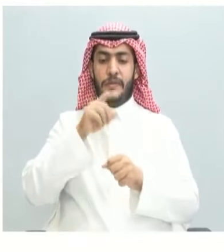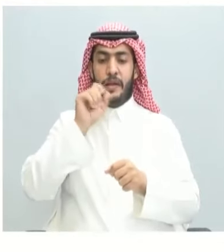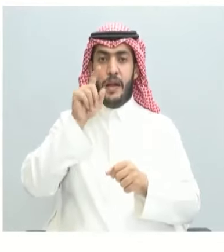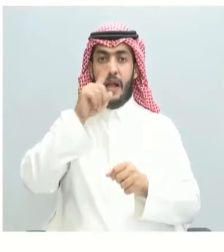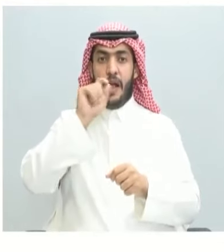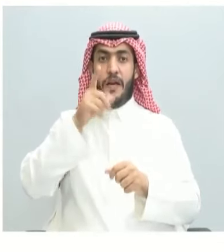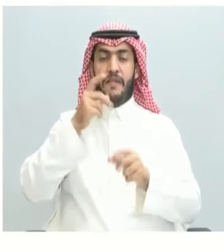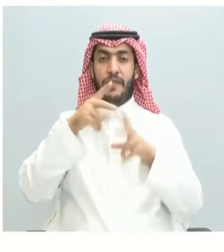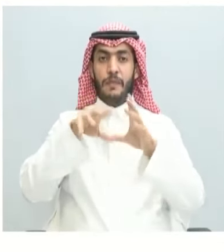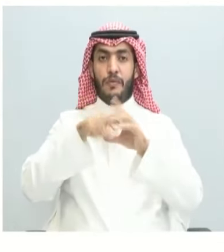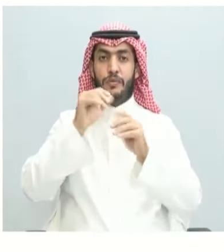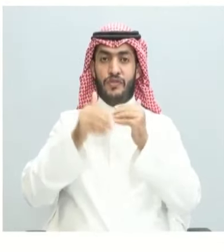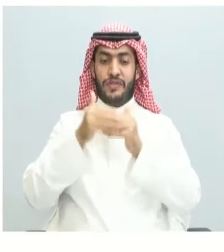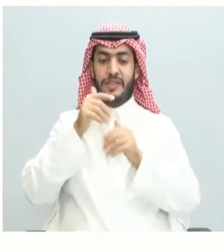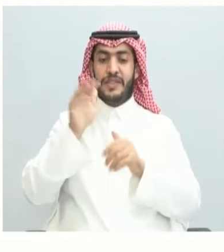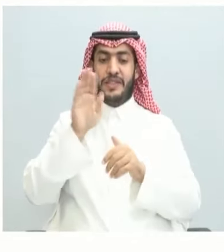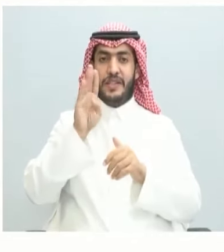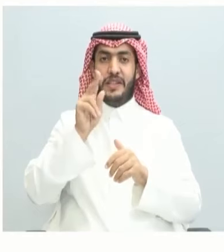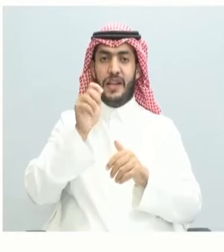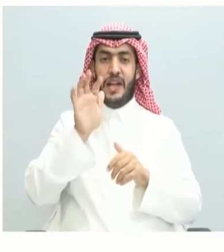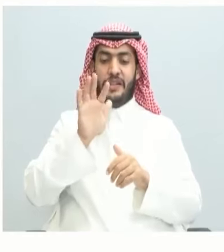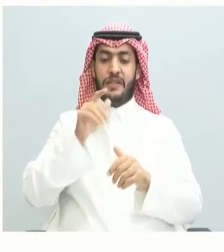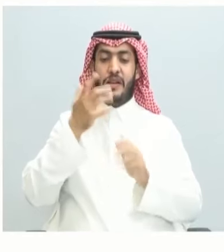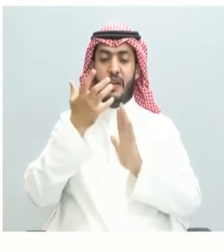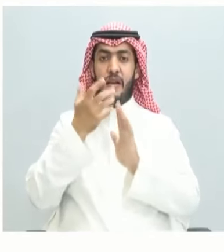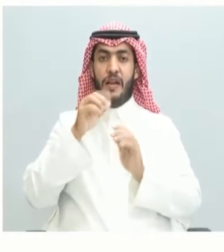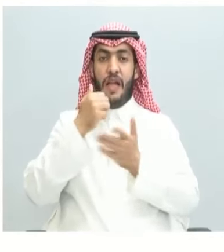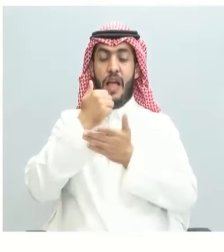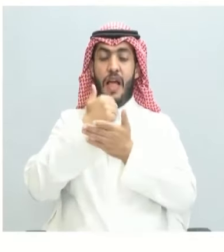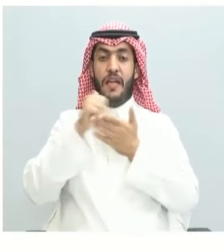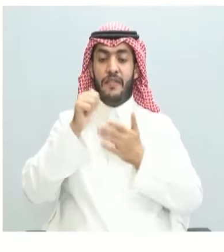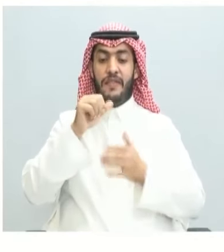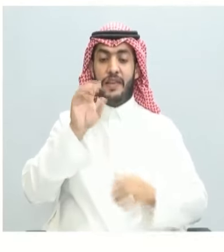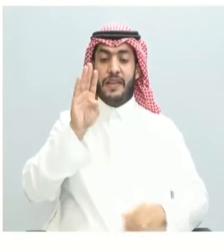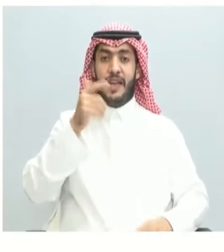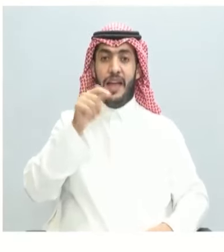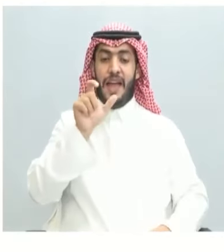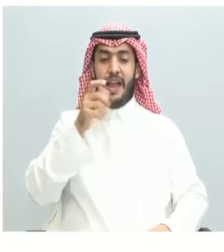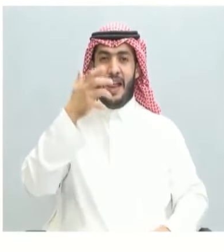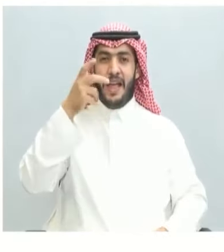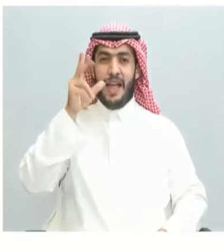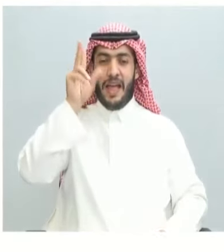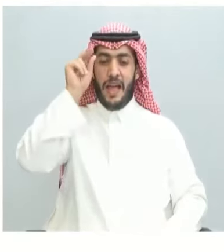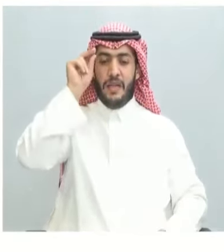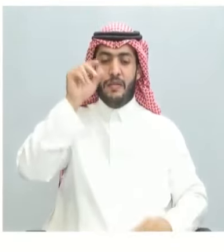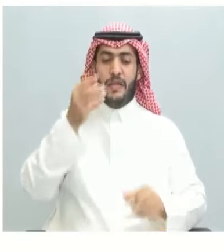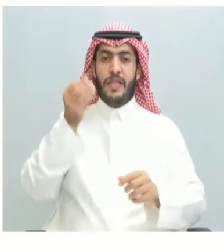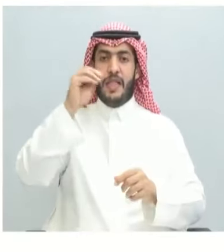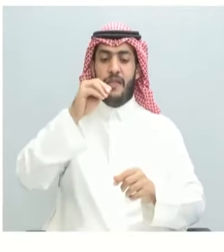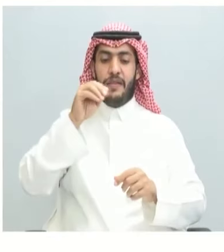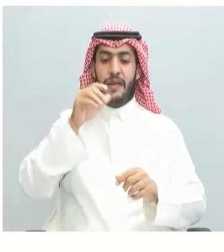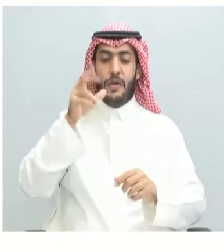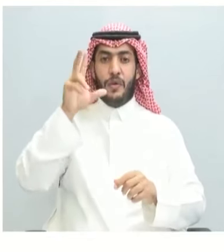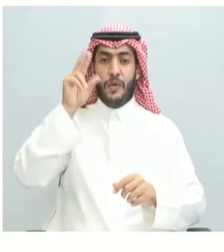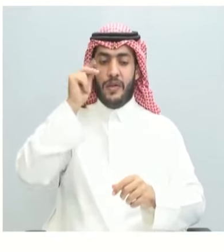اولا بفتح مشروع جديد في سكراتش نح او عفوا نحذف كائن القطه ونقوم باضافه كائن القطه